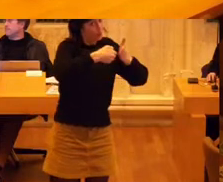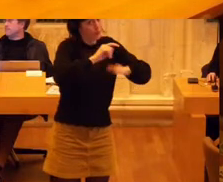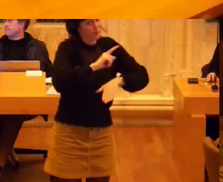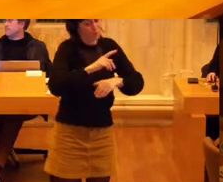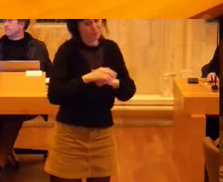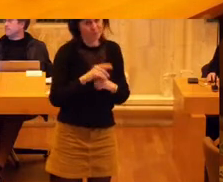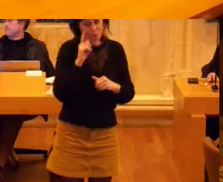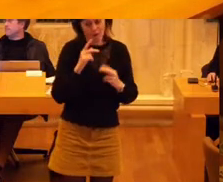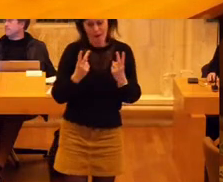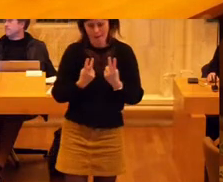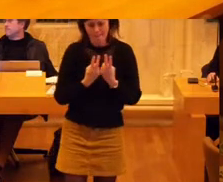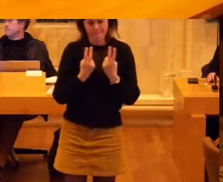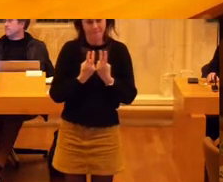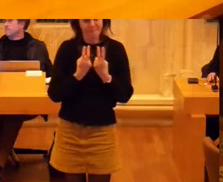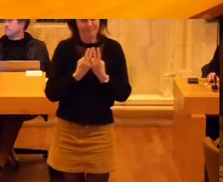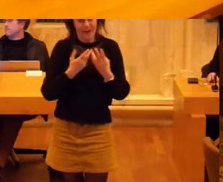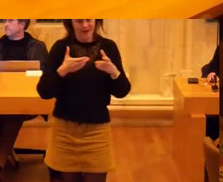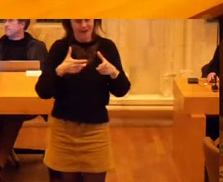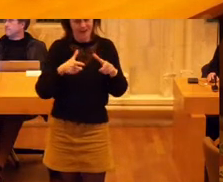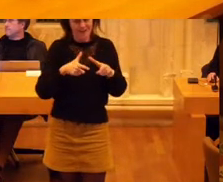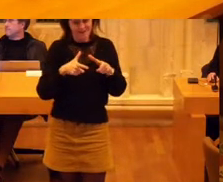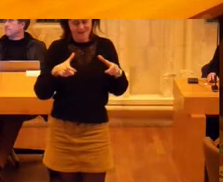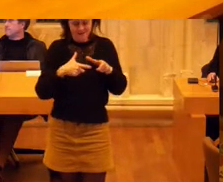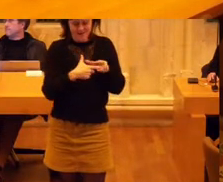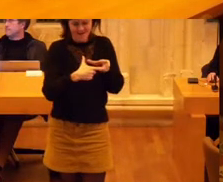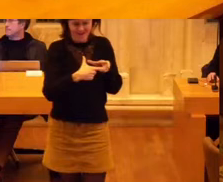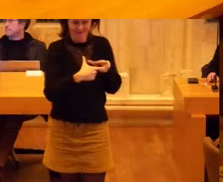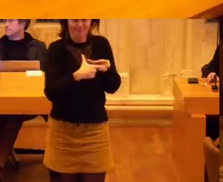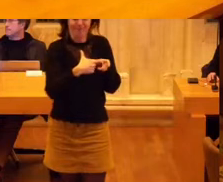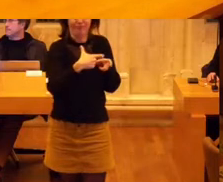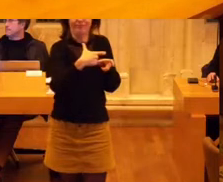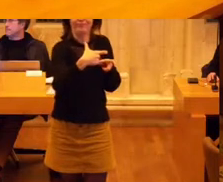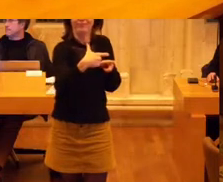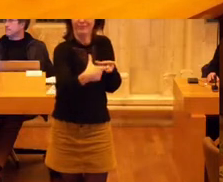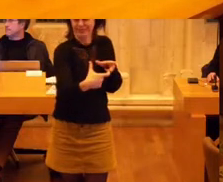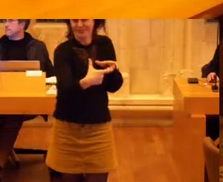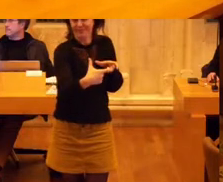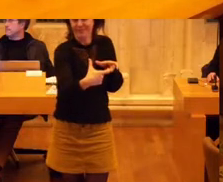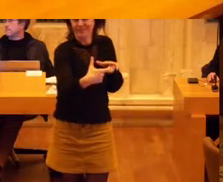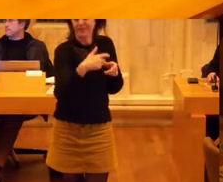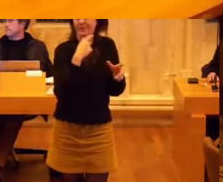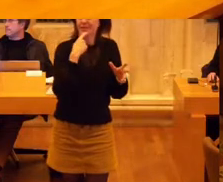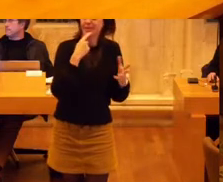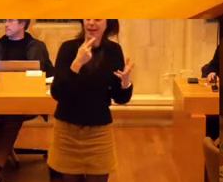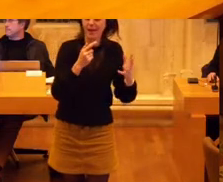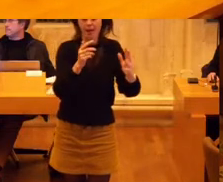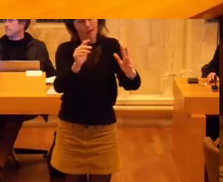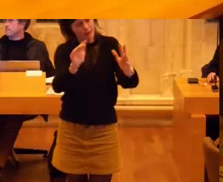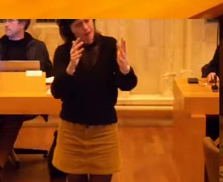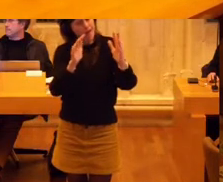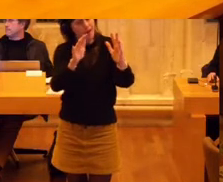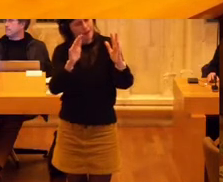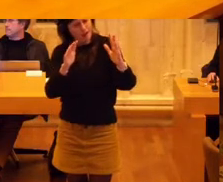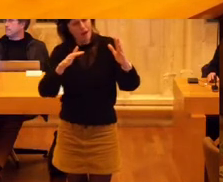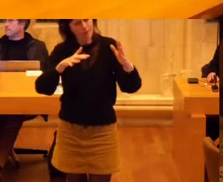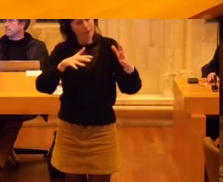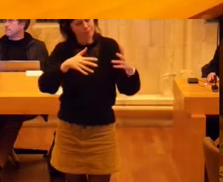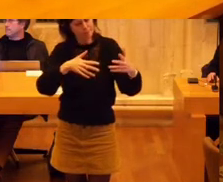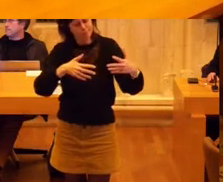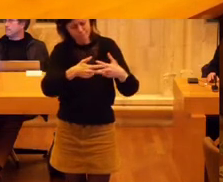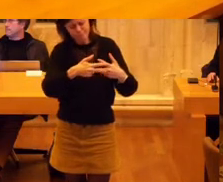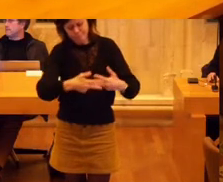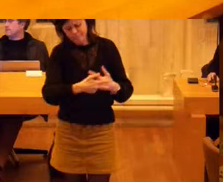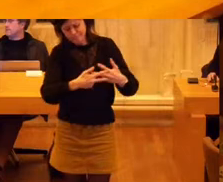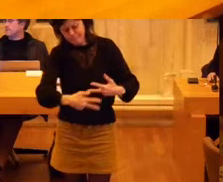de Ségueville jusqu'à l'arrivée sur le méridien, conservant aussi le patrimoine arboré qui est assez remarquable entre ces